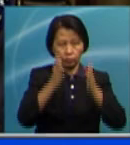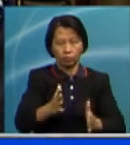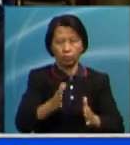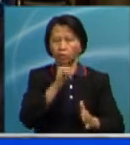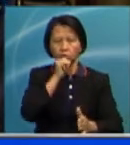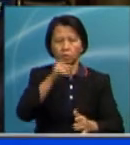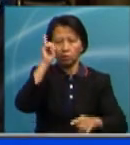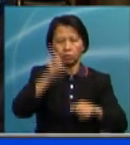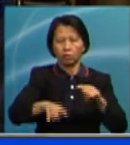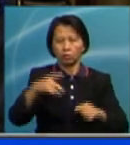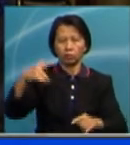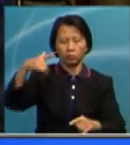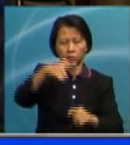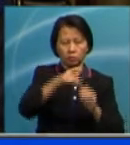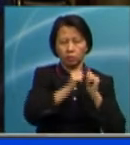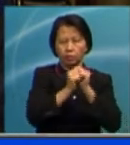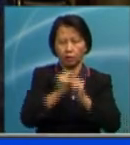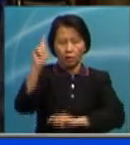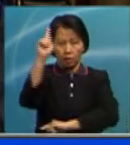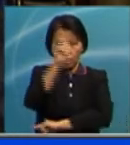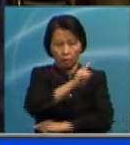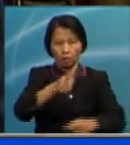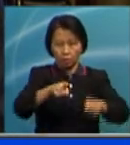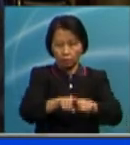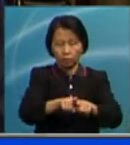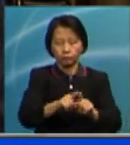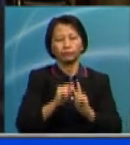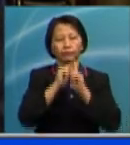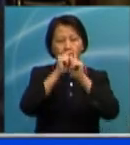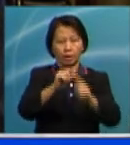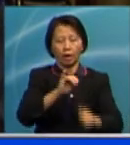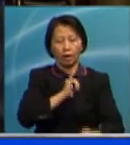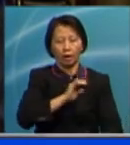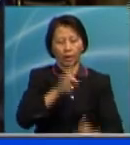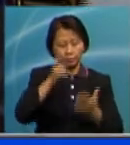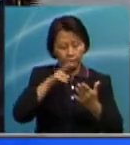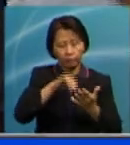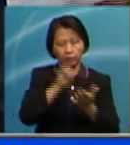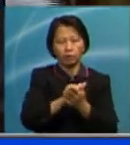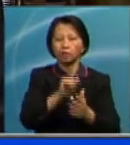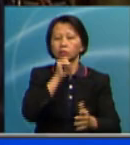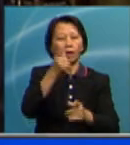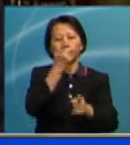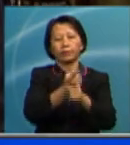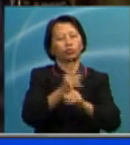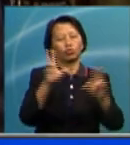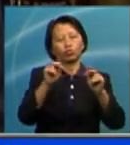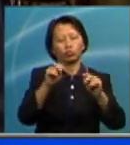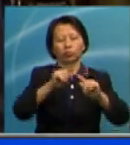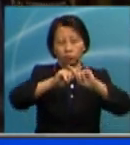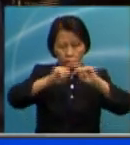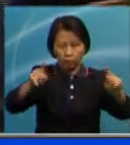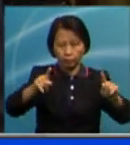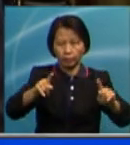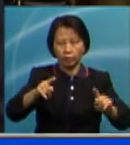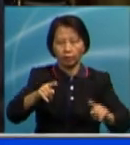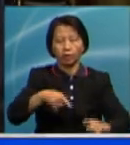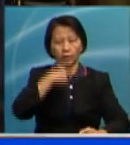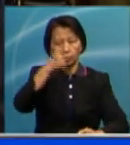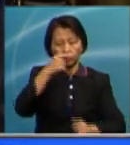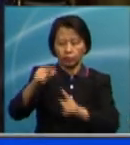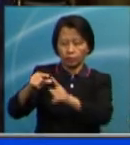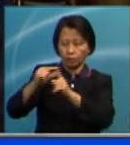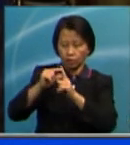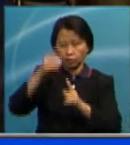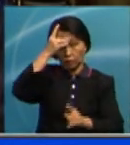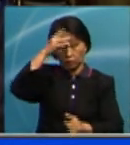tidak sepatutnya terbang bersama pada hari kejadian dan kenyataan yang saya keluarkan itu adalah tidak benar sebaliknya menurut kenyataan